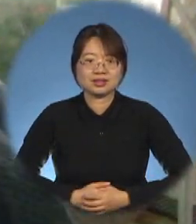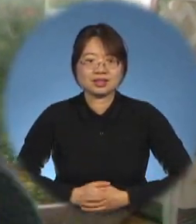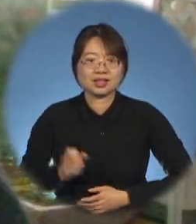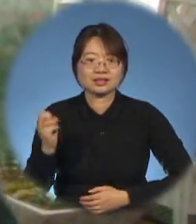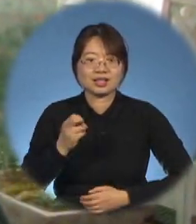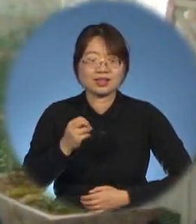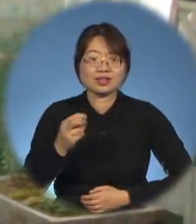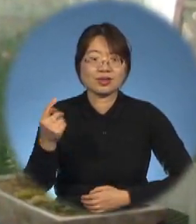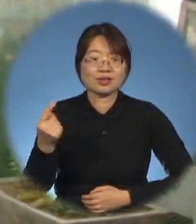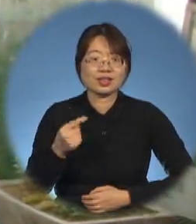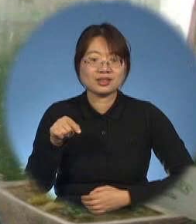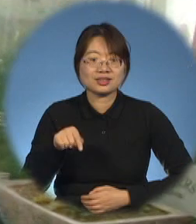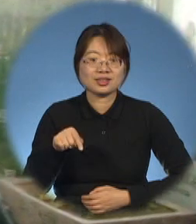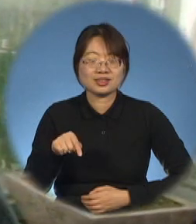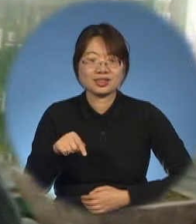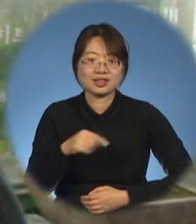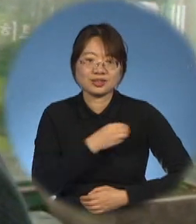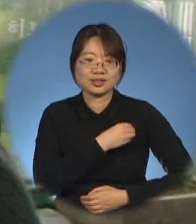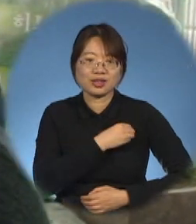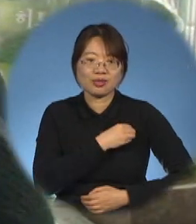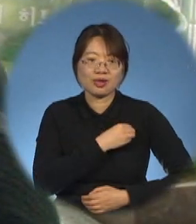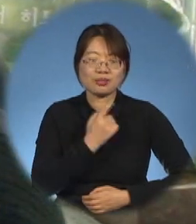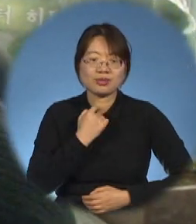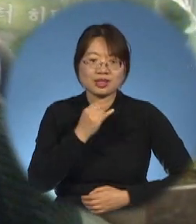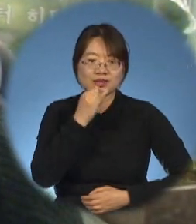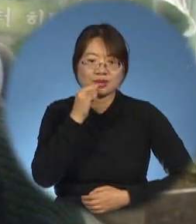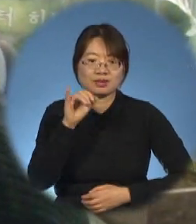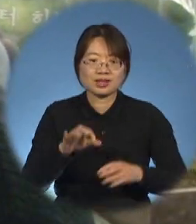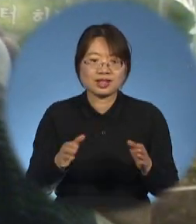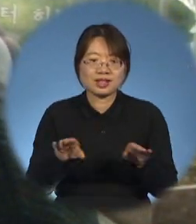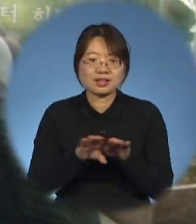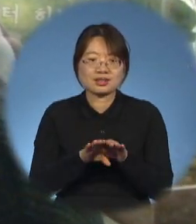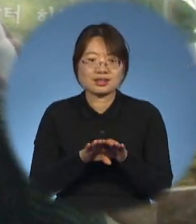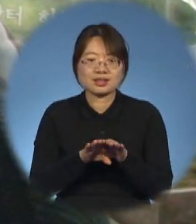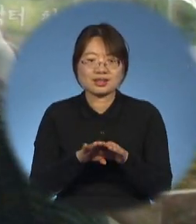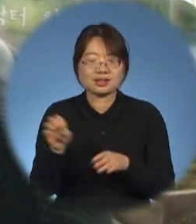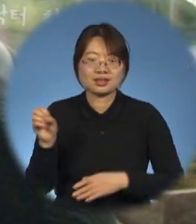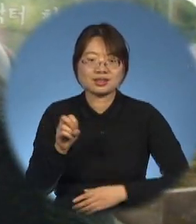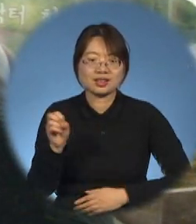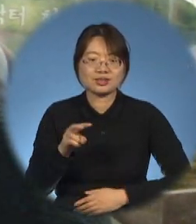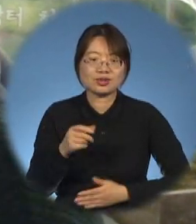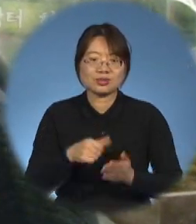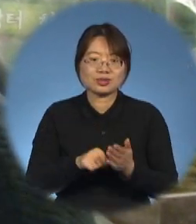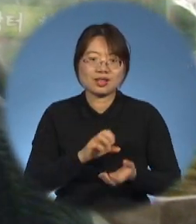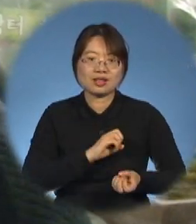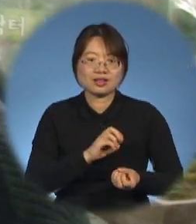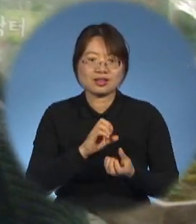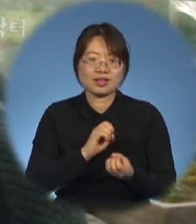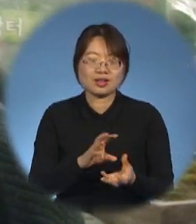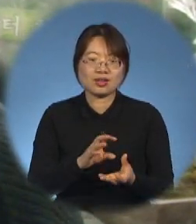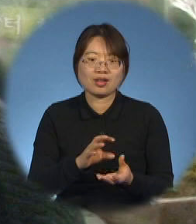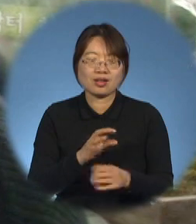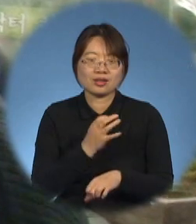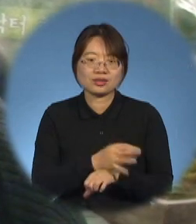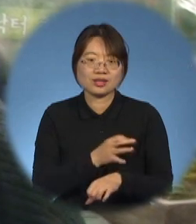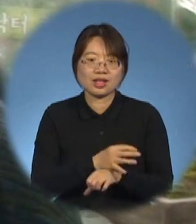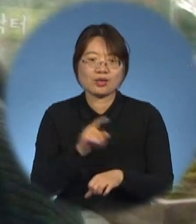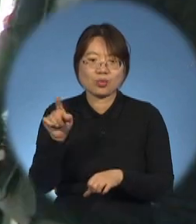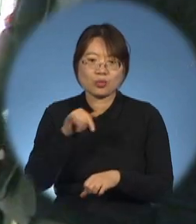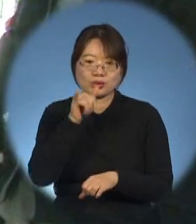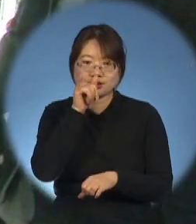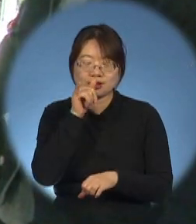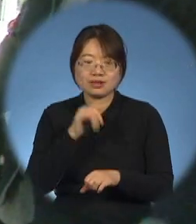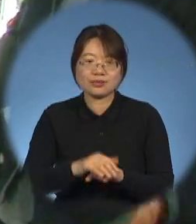자주 지어 여기에 조합원이 다 하고 에 놓인 단위의 자주 이렇게 물건 같다 드린다고 v 바로 찍어 보시고